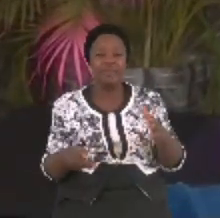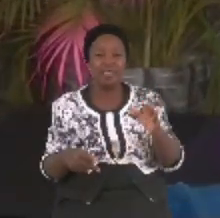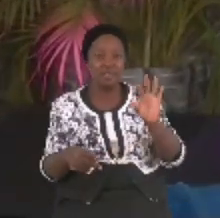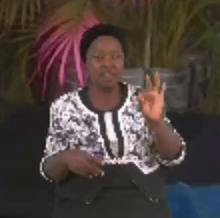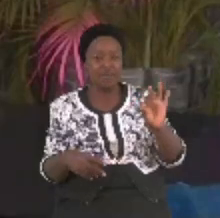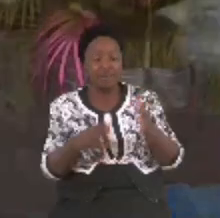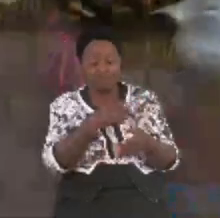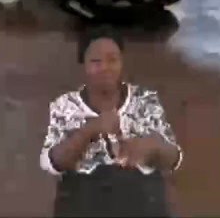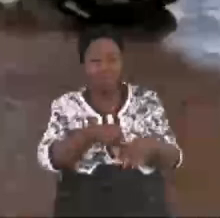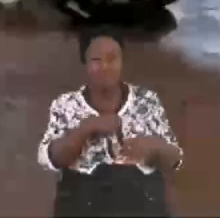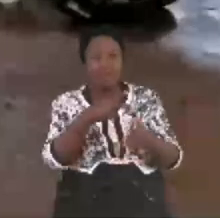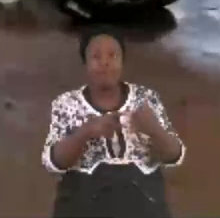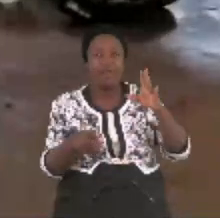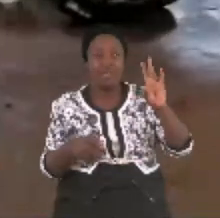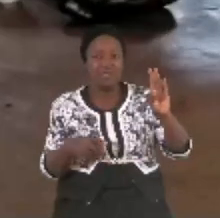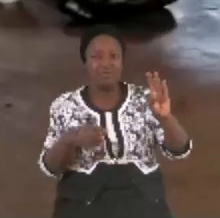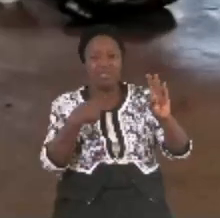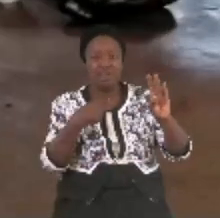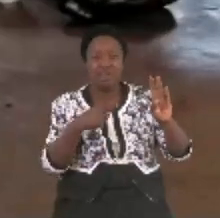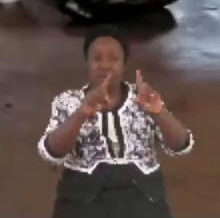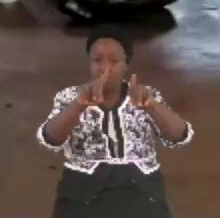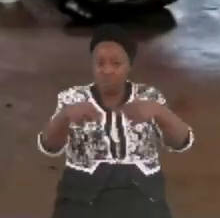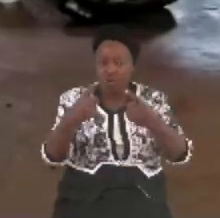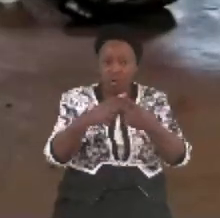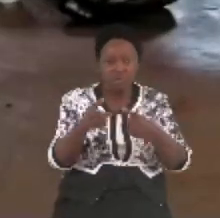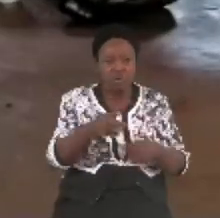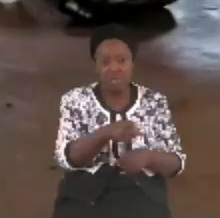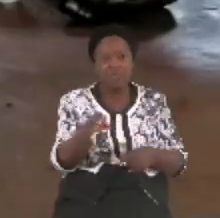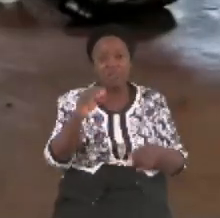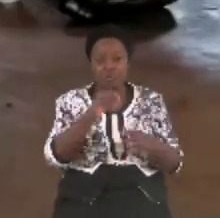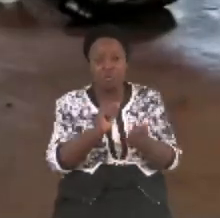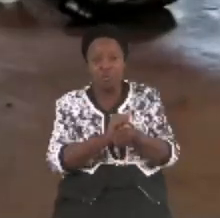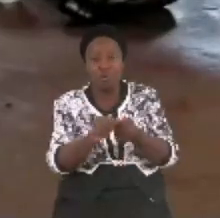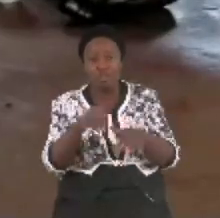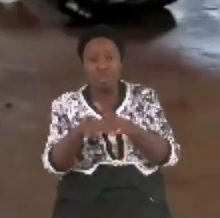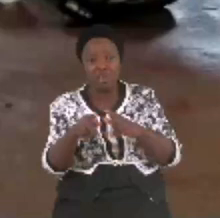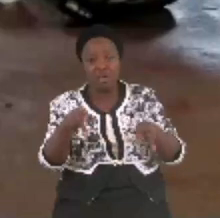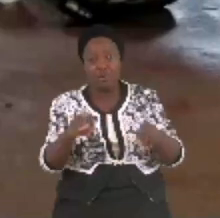Verset 7. Et il lui dit, va et lave-toi